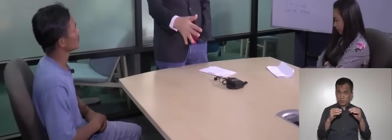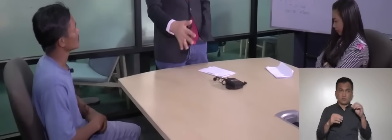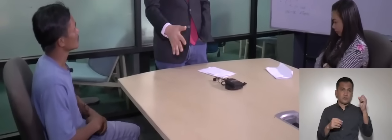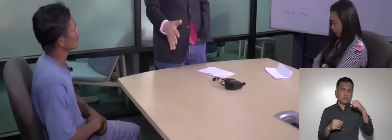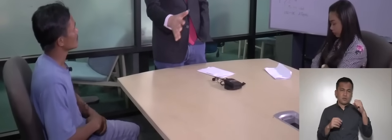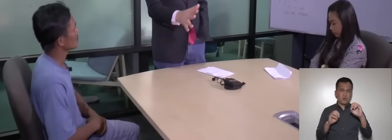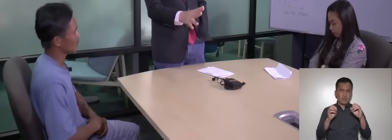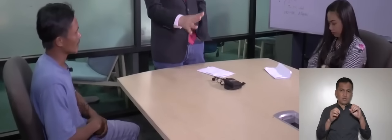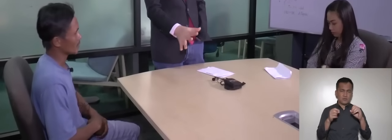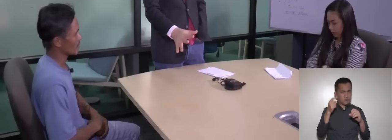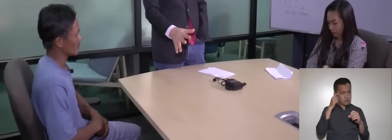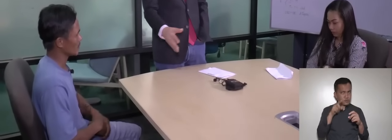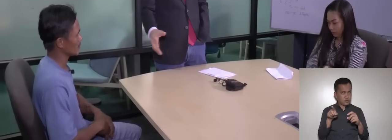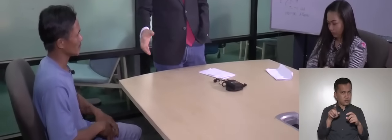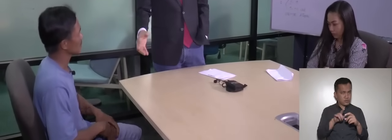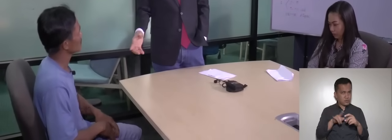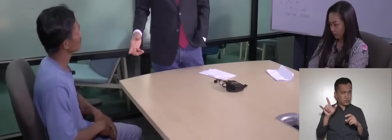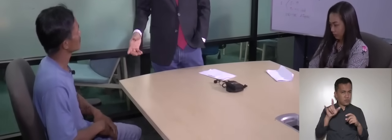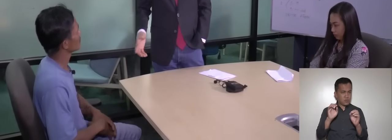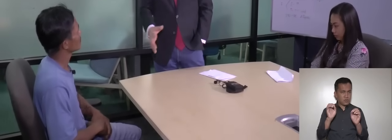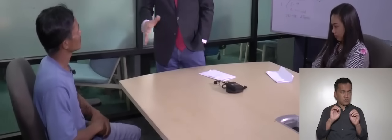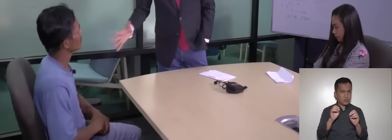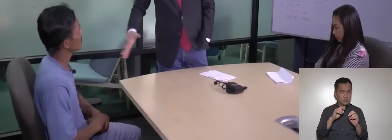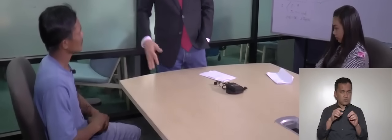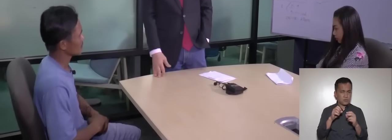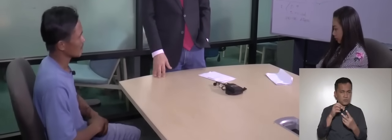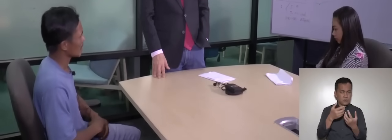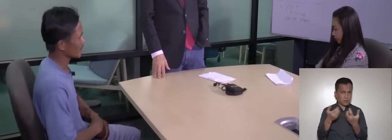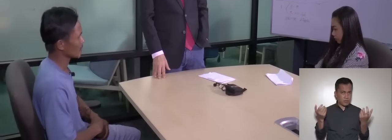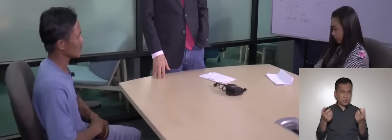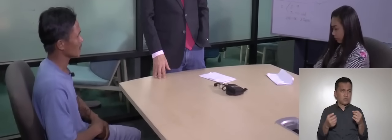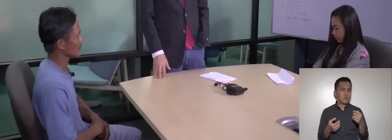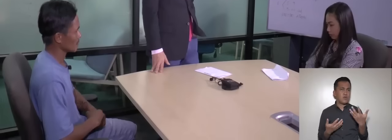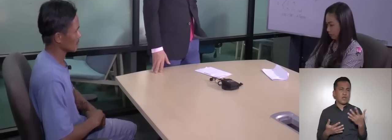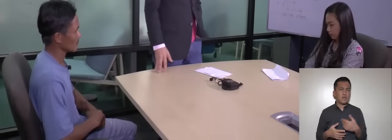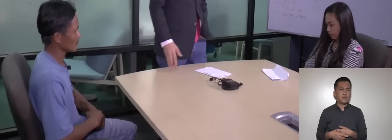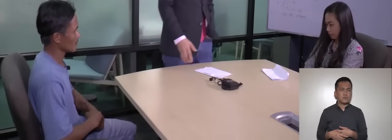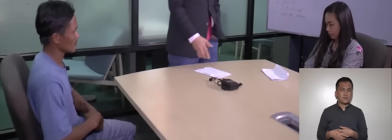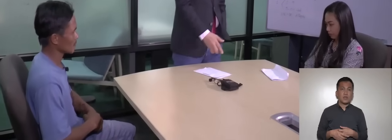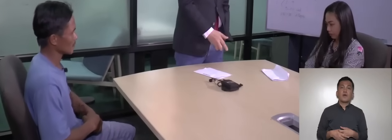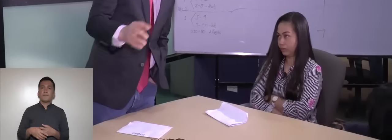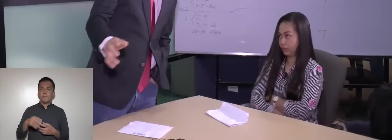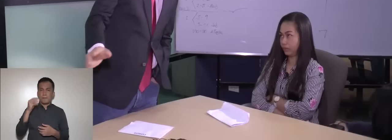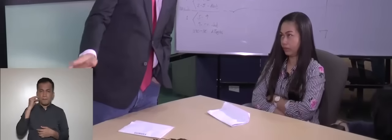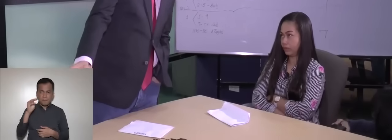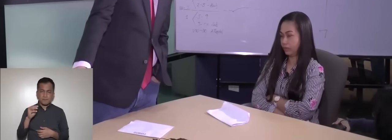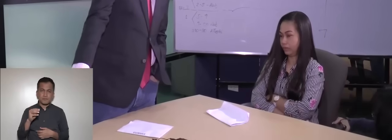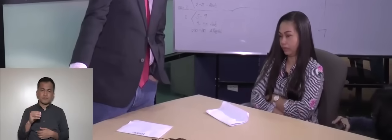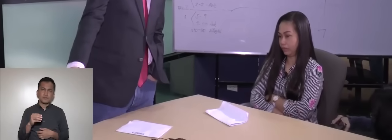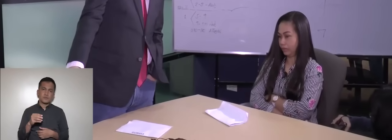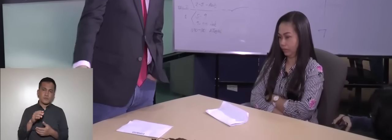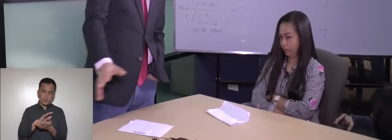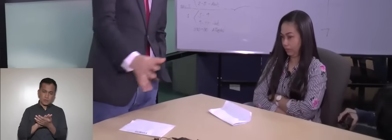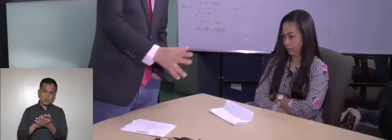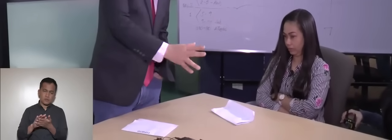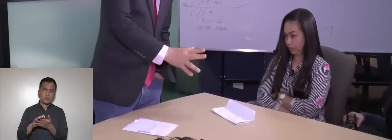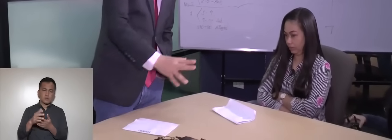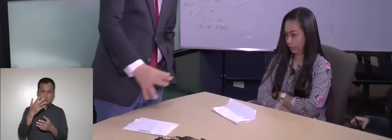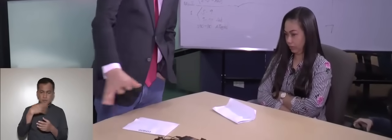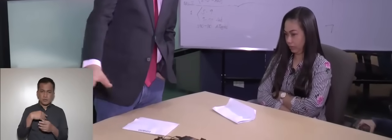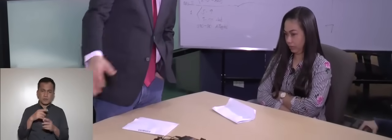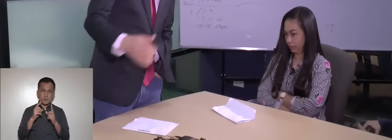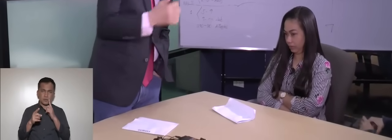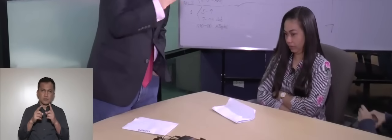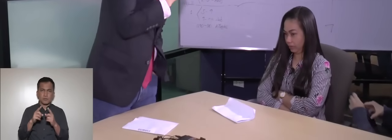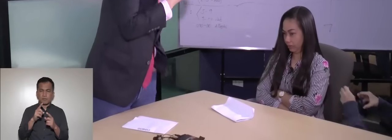Walang bakas na siya ay kalit? Wala, walang bakas na siya ay magkipaghiwalay? Wala naman po. So, ma'am, maganda palang pag-uusap nyo. Maganda yung